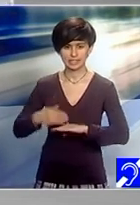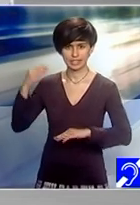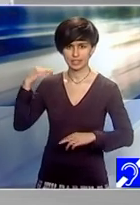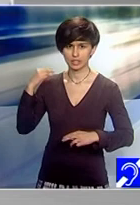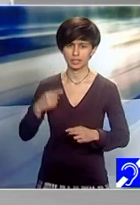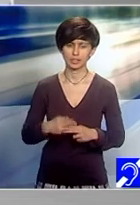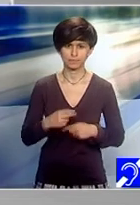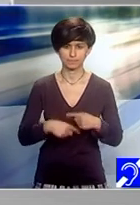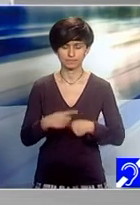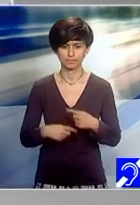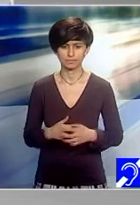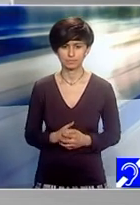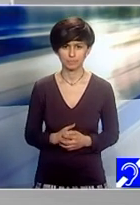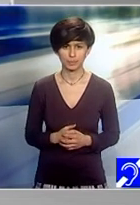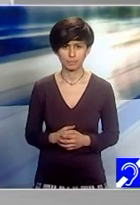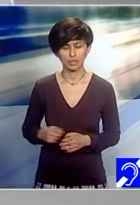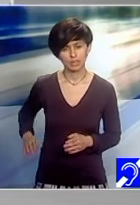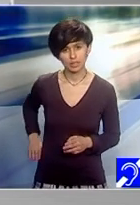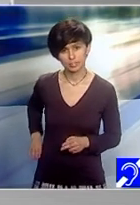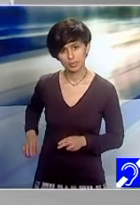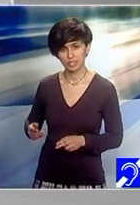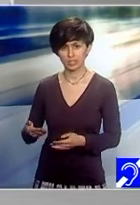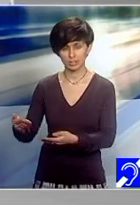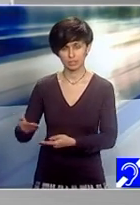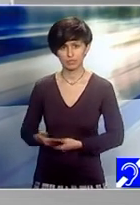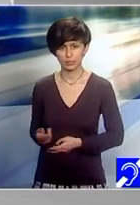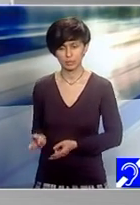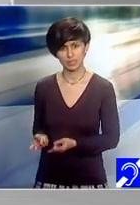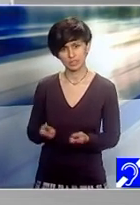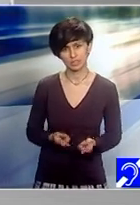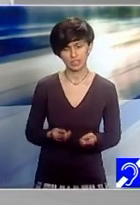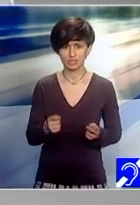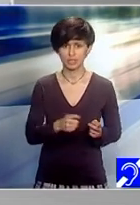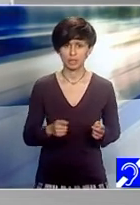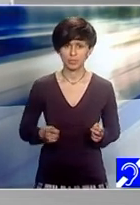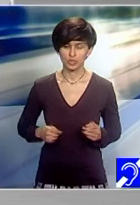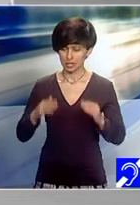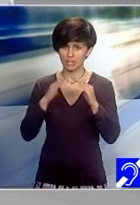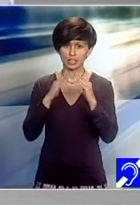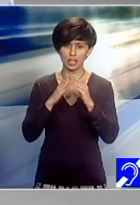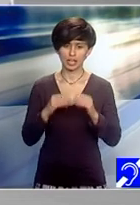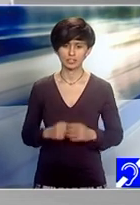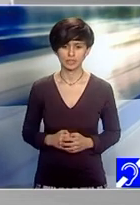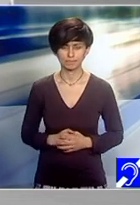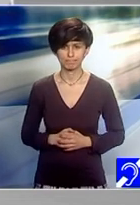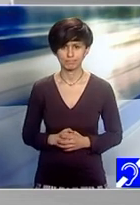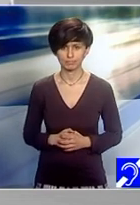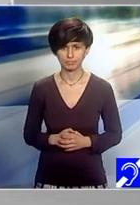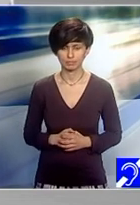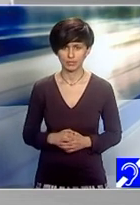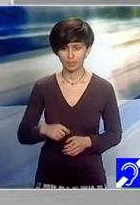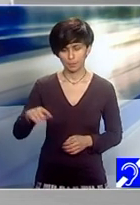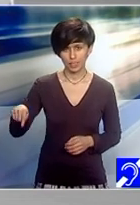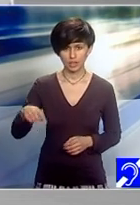vor primi practic invitații de data aceasta pe proiect la domiciliu. Tot așa vom merge pe invitație din ușă în